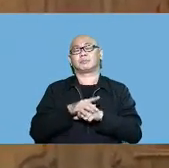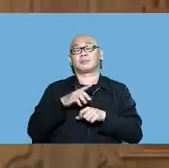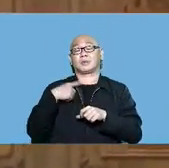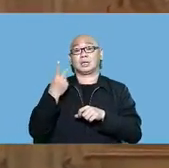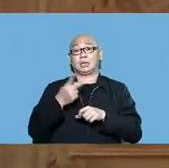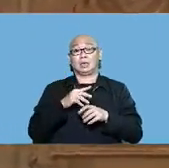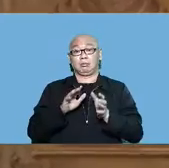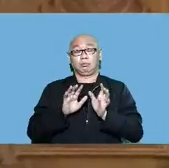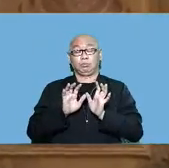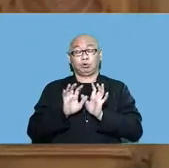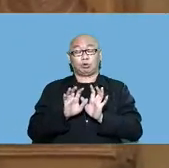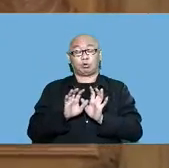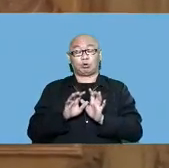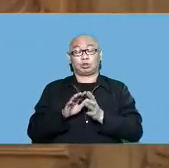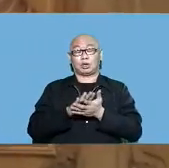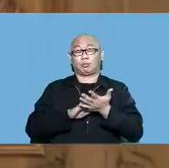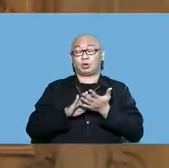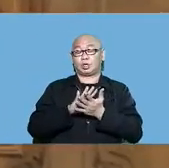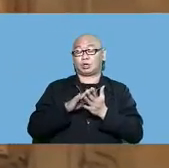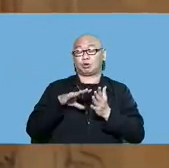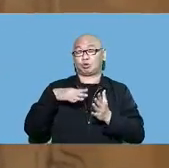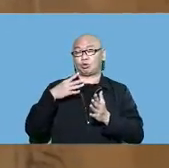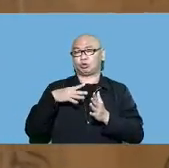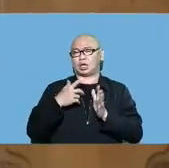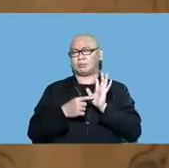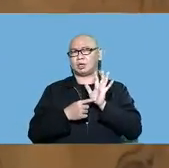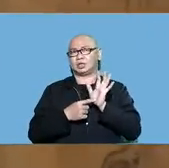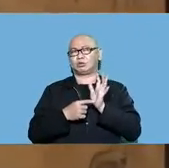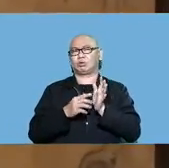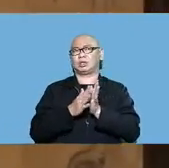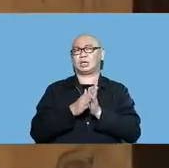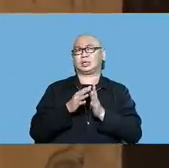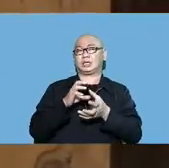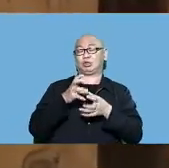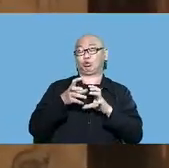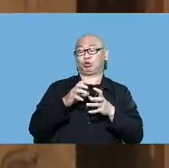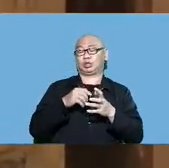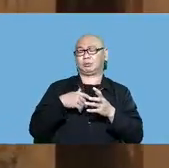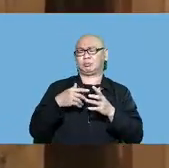kolaborasi dosen, mahasiswa, dunia usaha dan industri